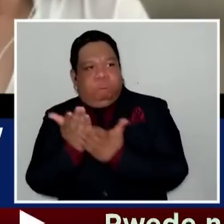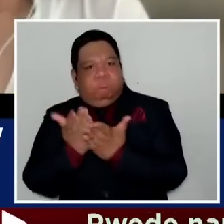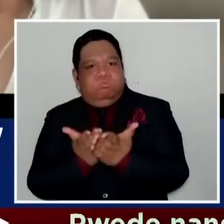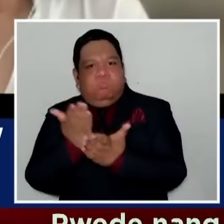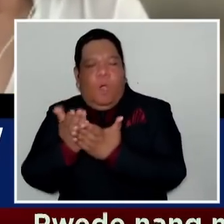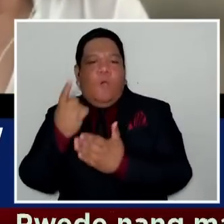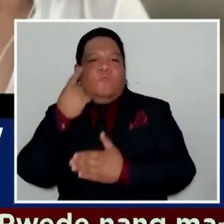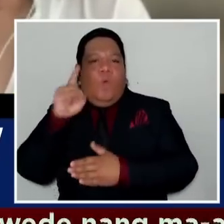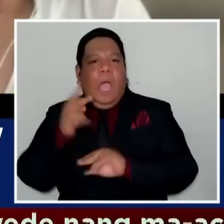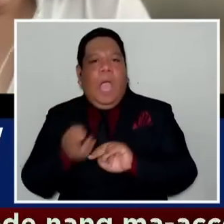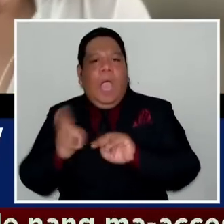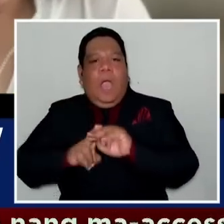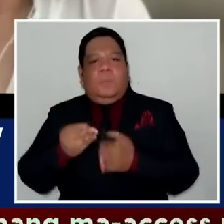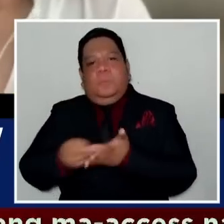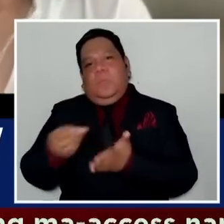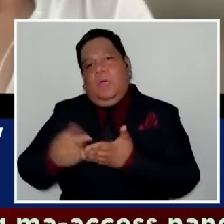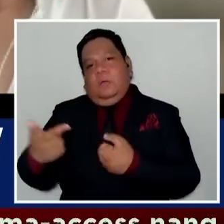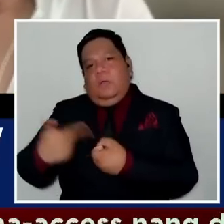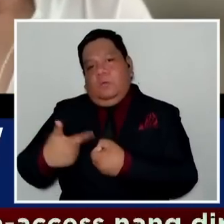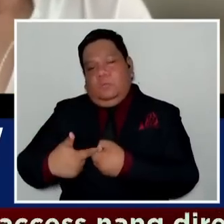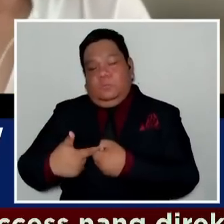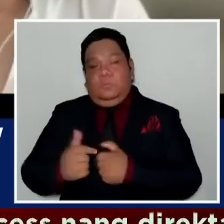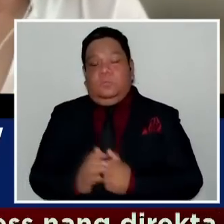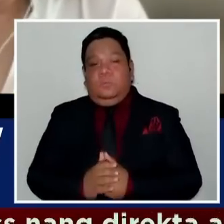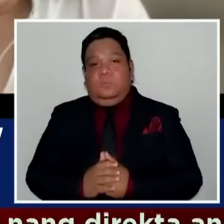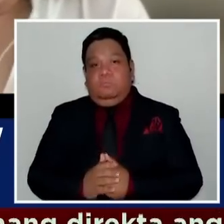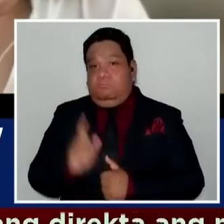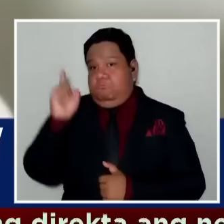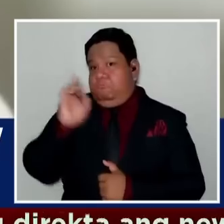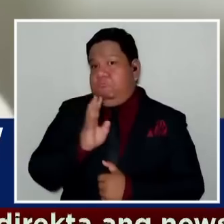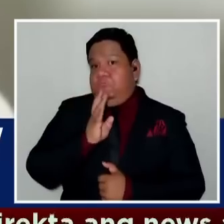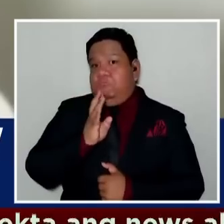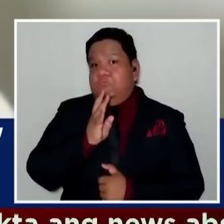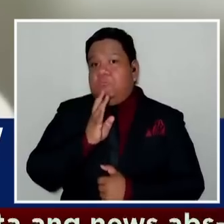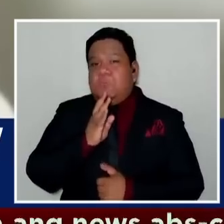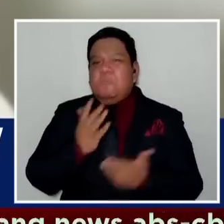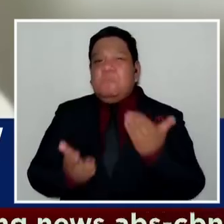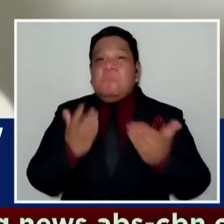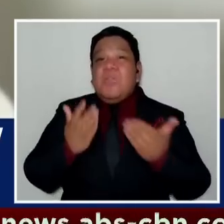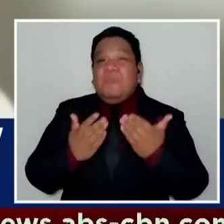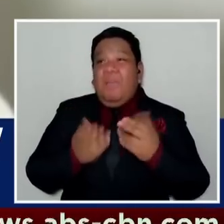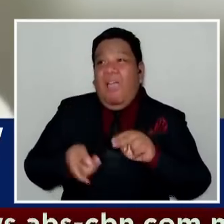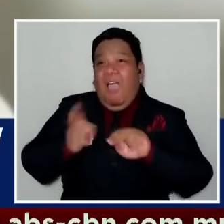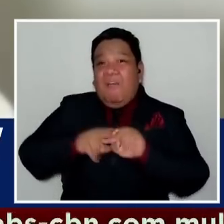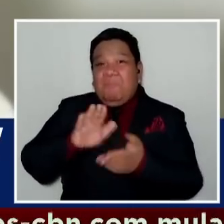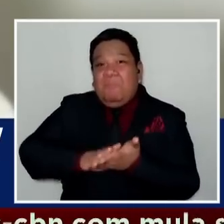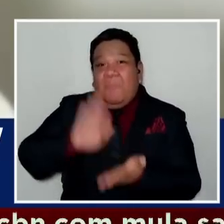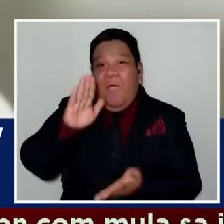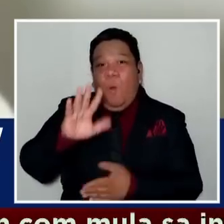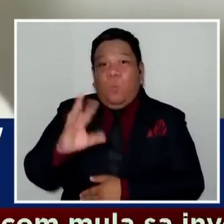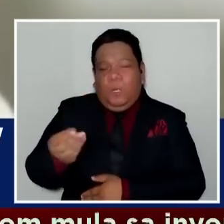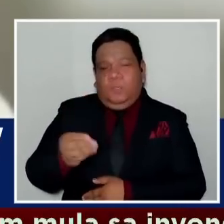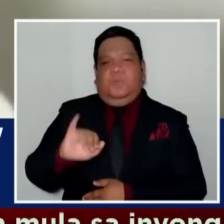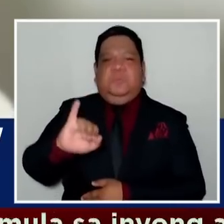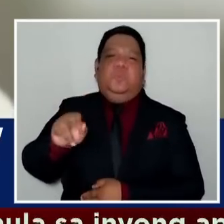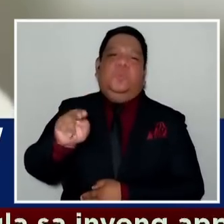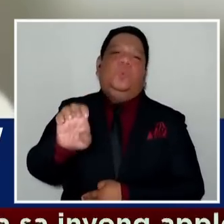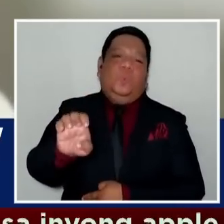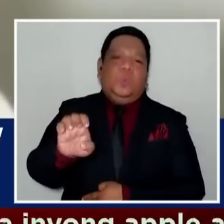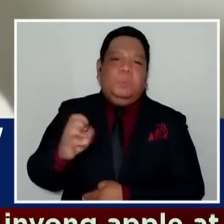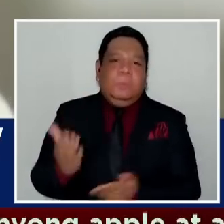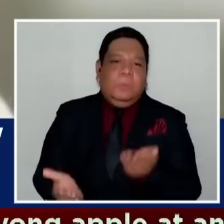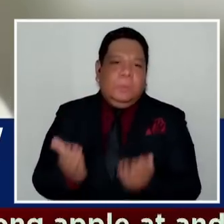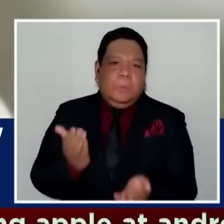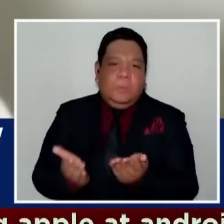nito ay matatanggap nito sa bills na babayaran natin by June. Ito yung tulong natin dun sa mga nasa